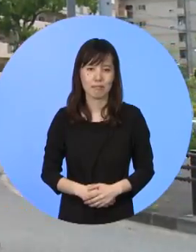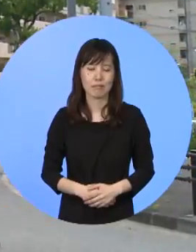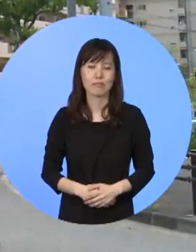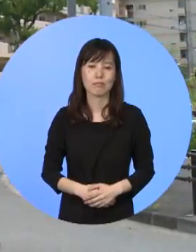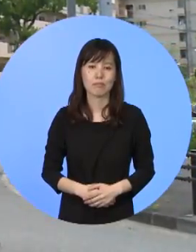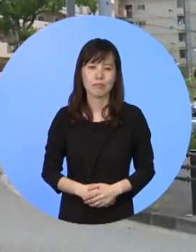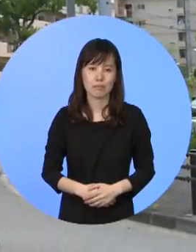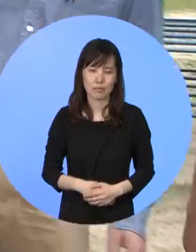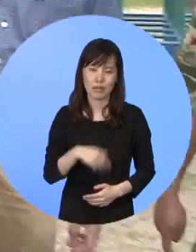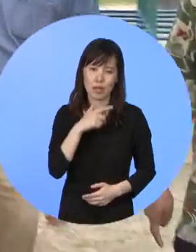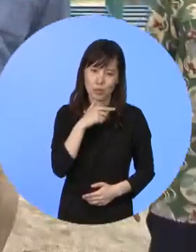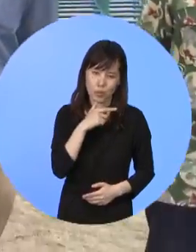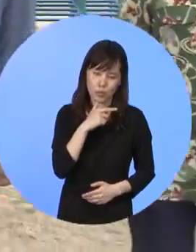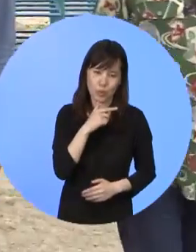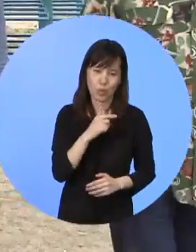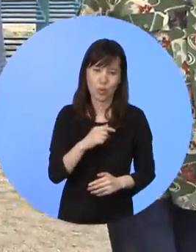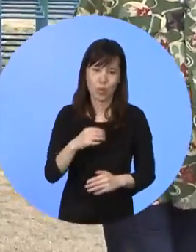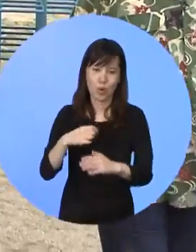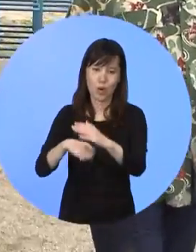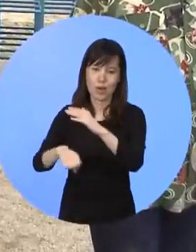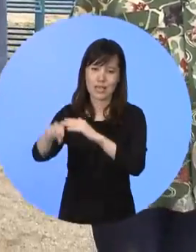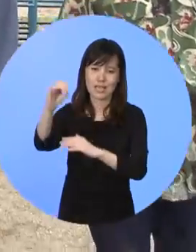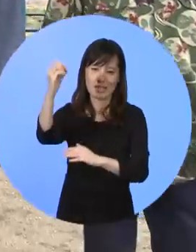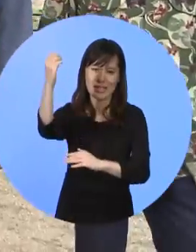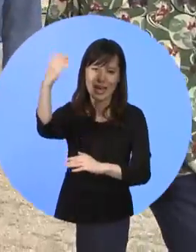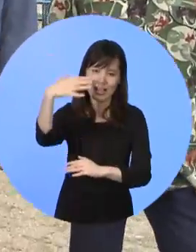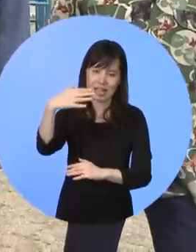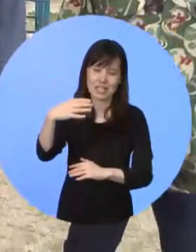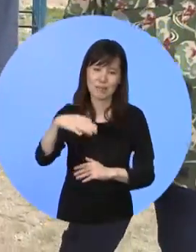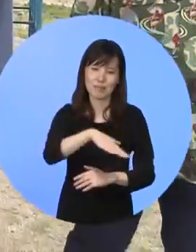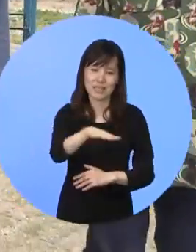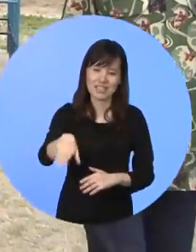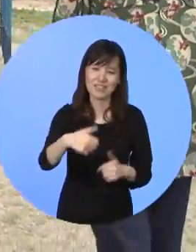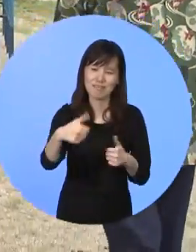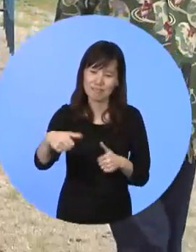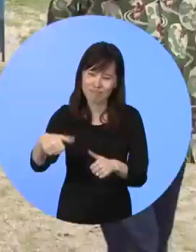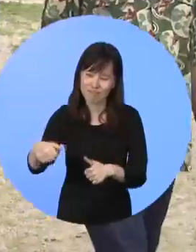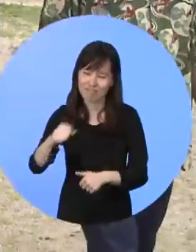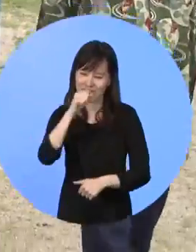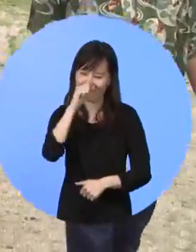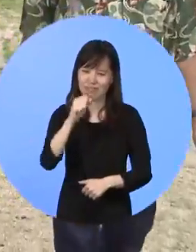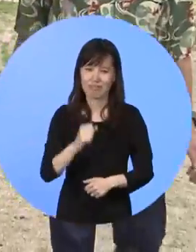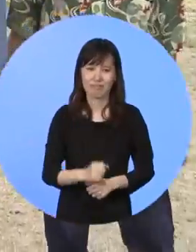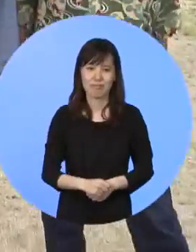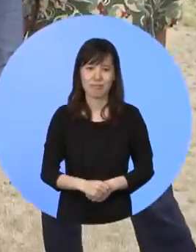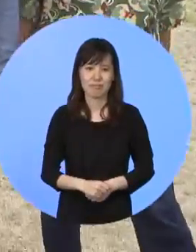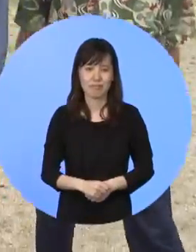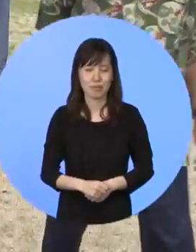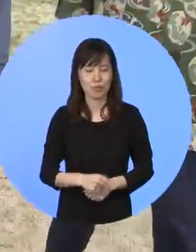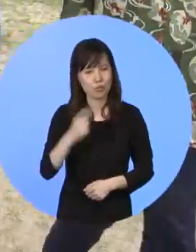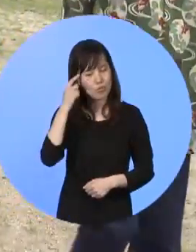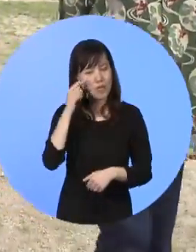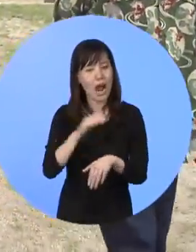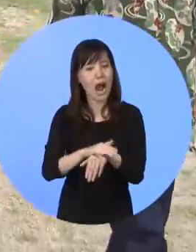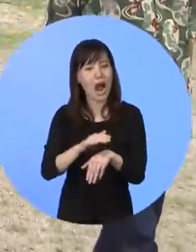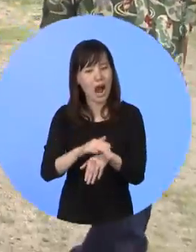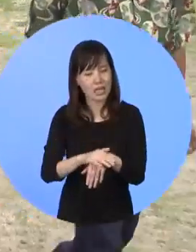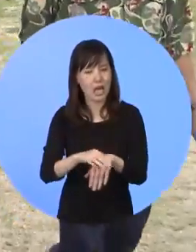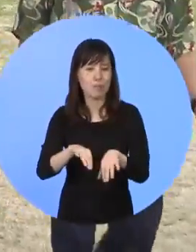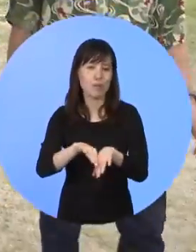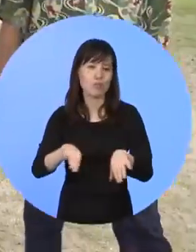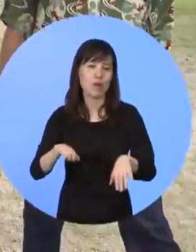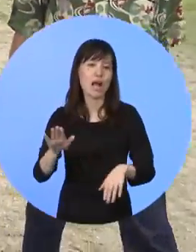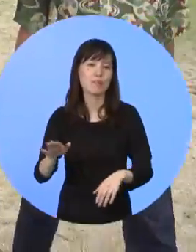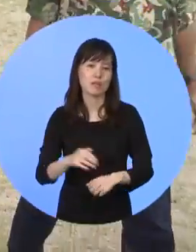ということですね。 なるほど、こう日当たりも平等な感じになるんですね、 はい、 知らなかったです。 そういう思想の違いが建物の配置にも現れ